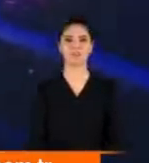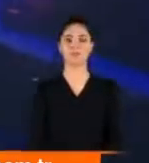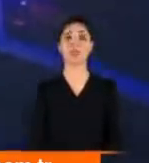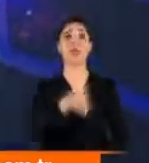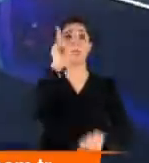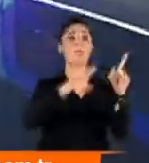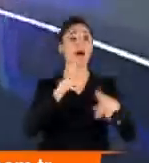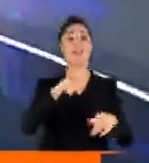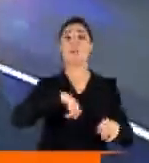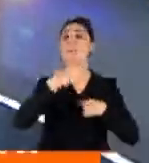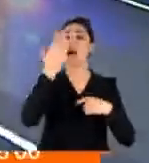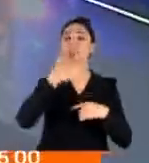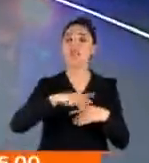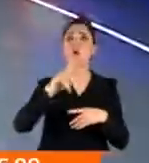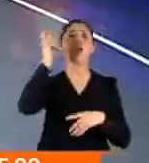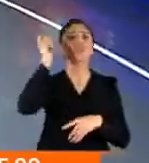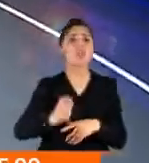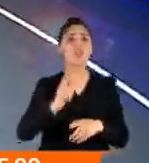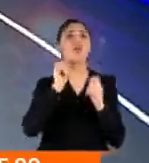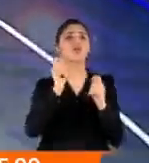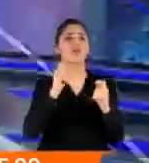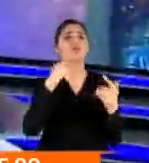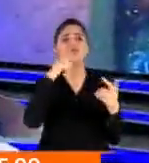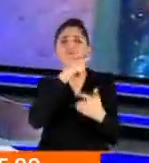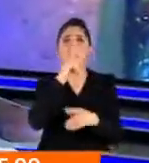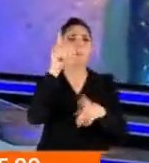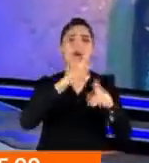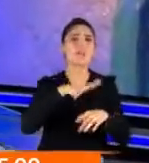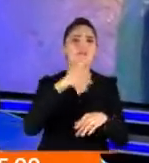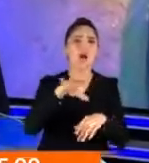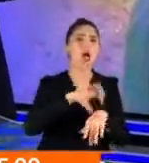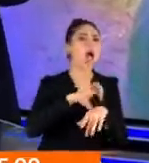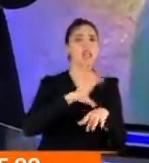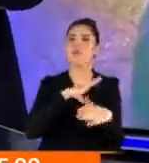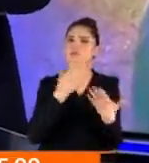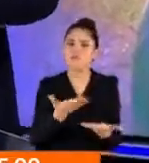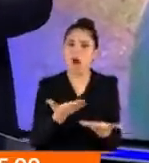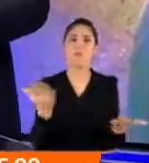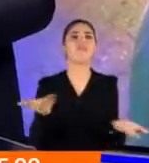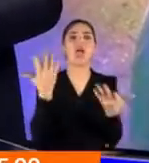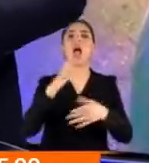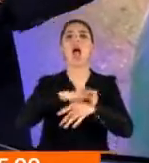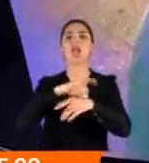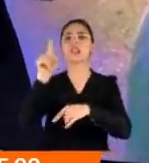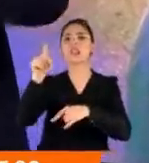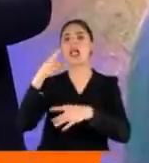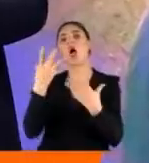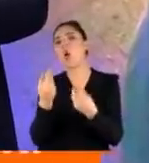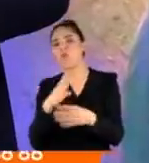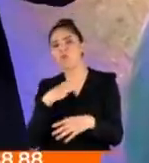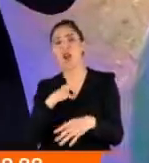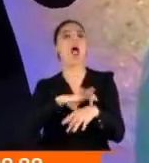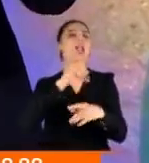Tabii bir de aması olmayanlar, gerçekten zor durumda olanlar var. Hastası olanlar mesela ya da hasta